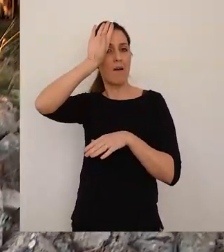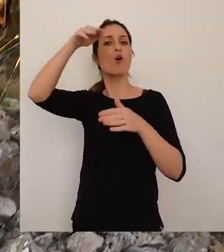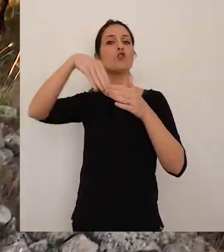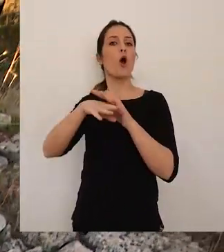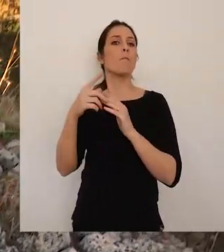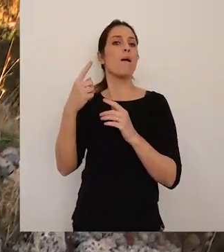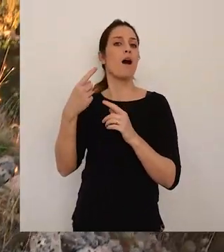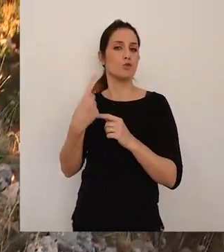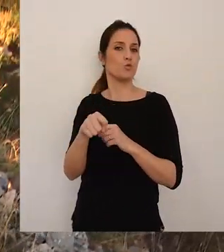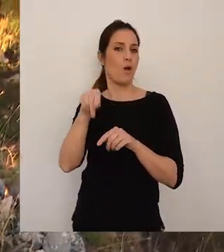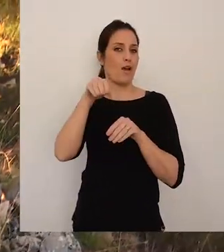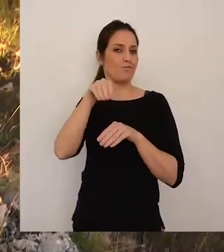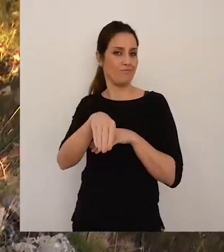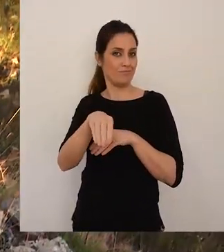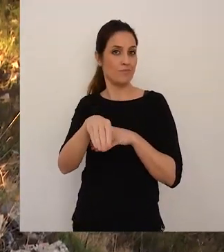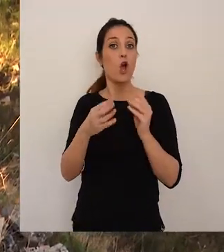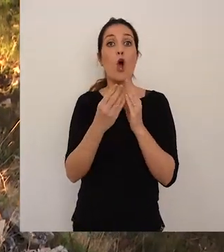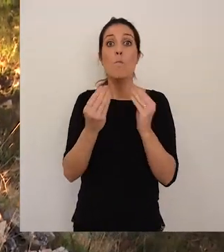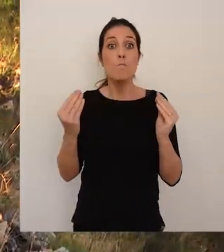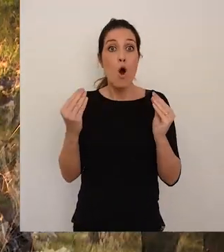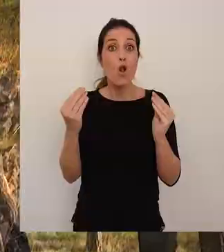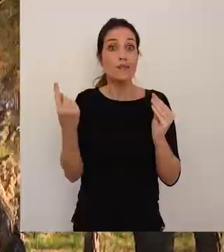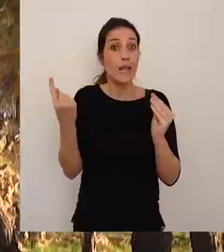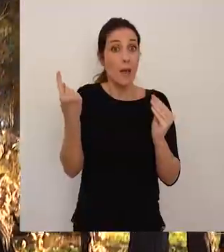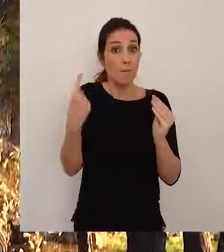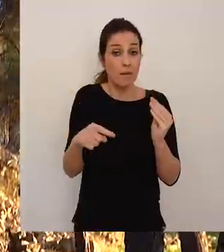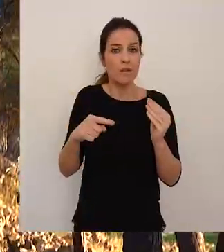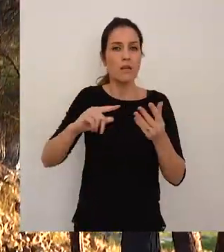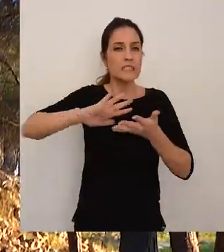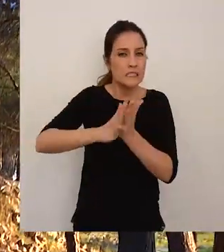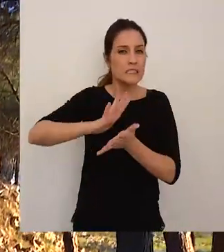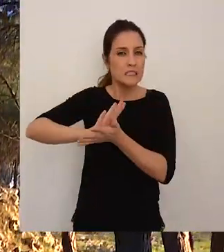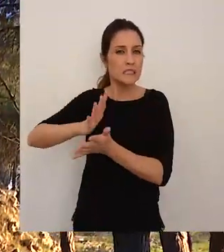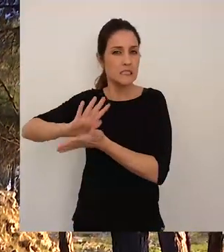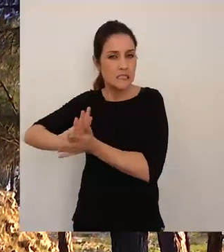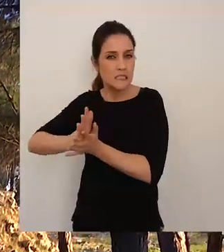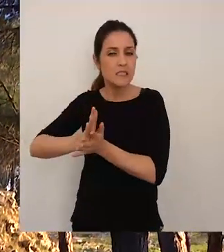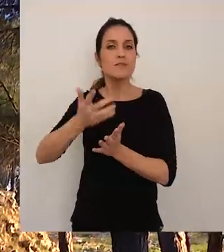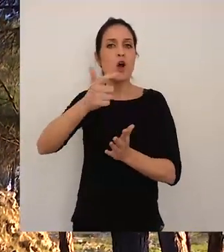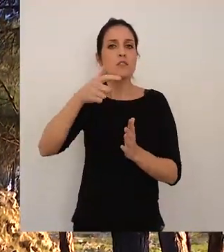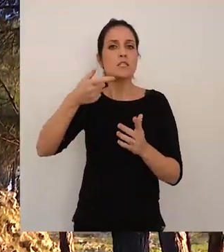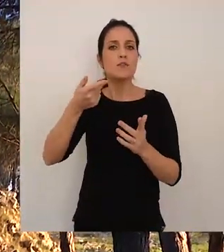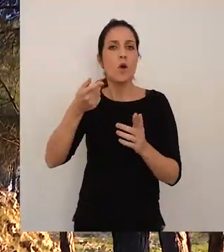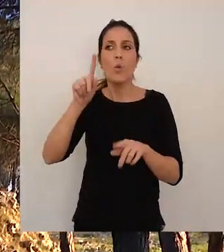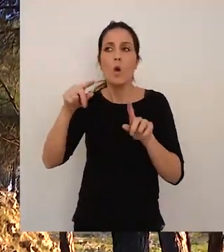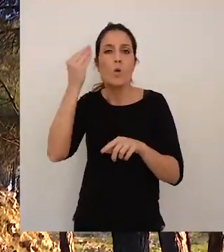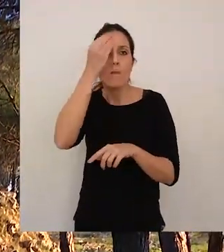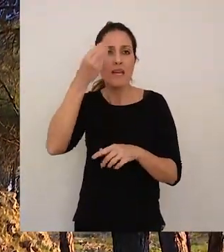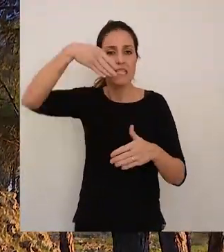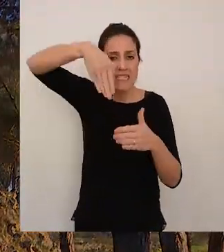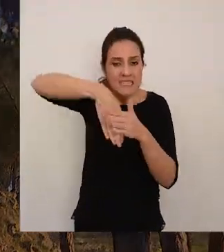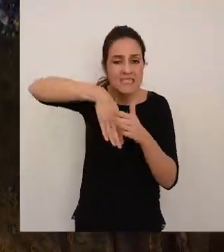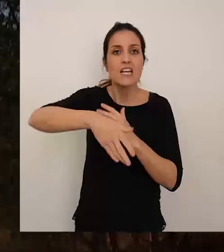Per questo motivo molte specchie del Salento sono state distrutte allo scopo di disseppellire ipotetici tesori da essa